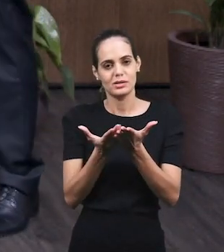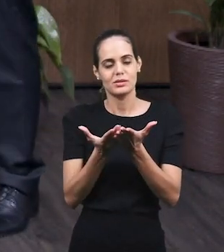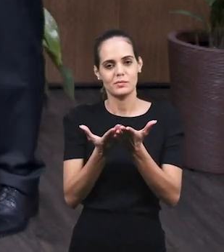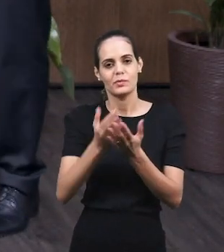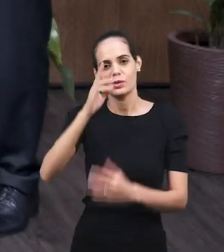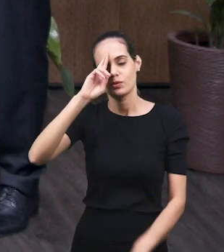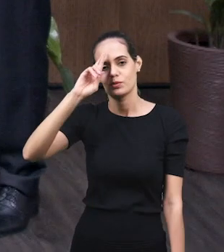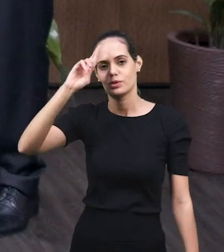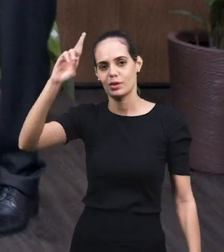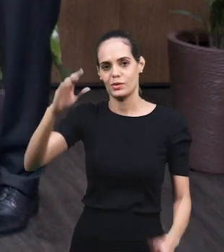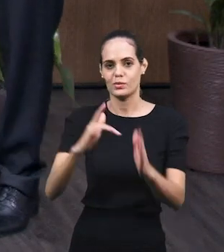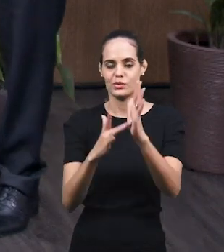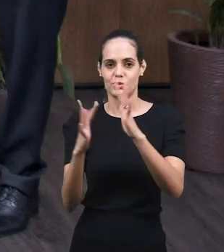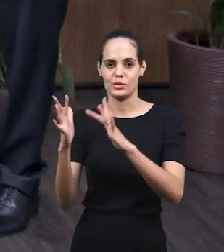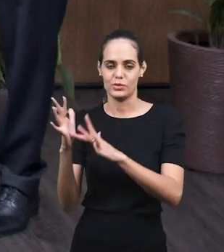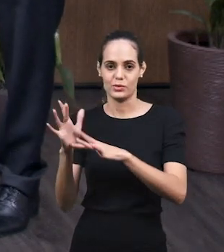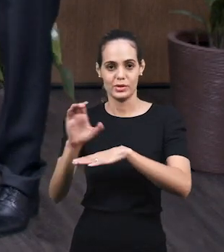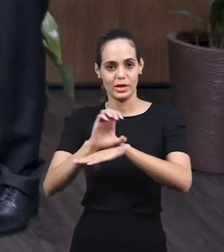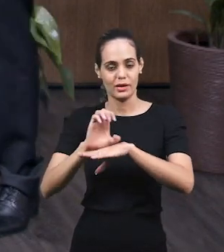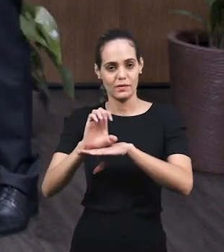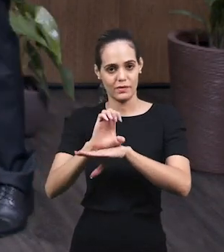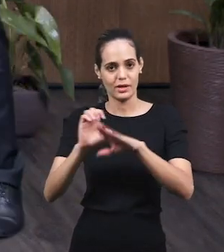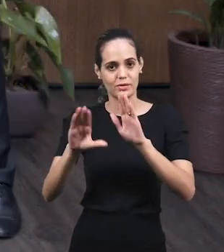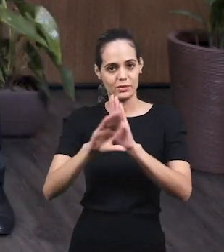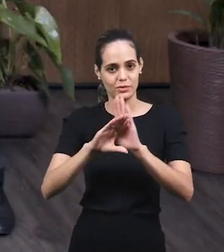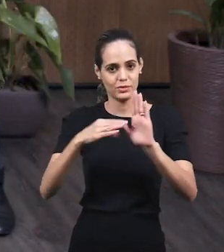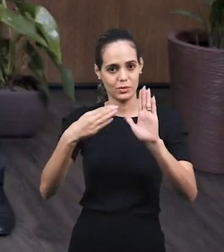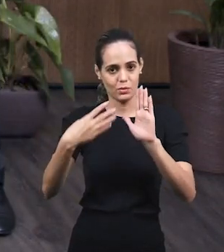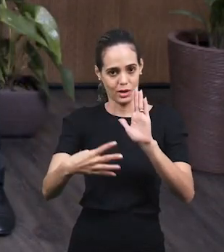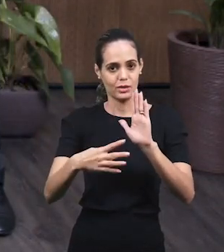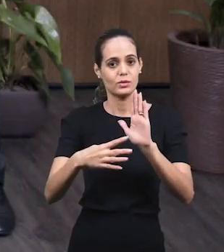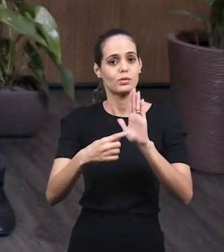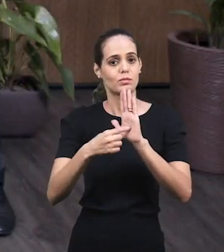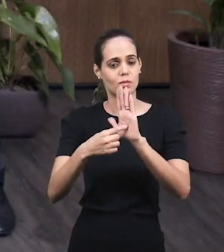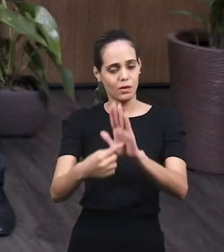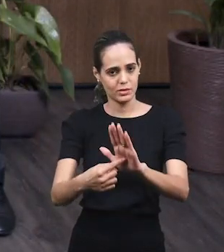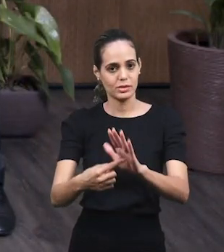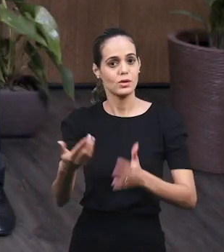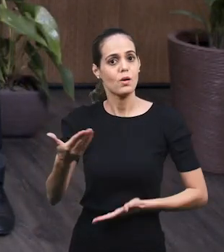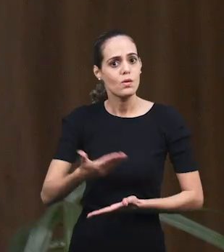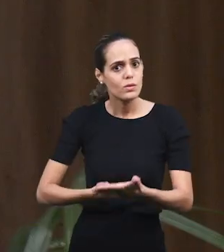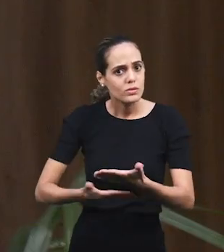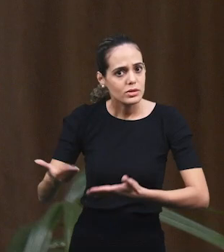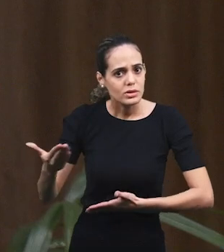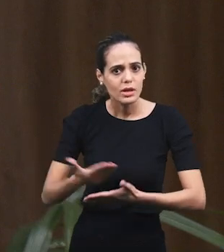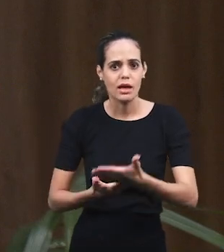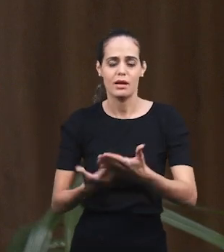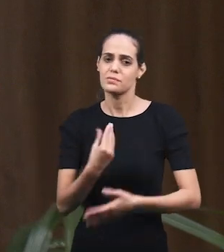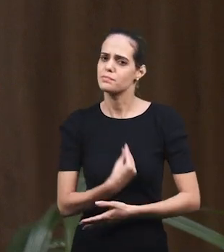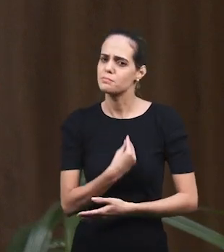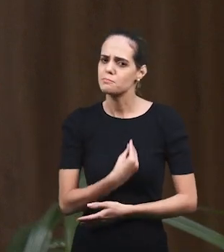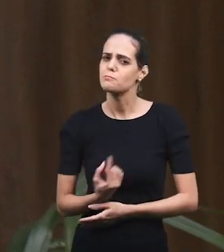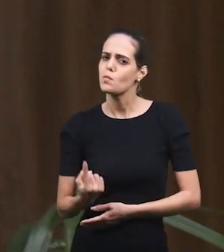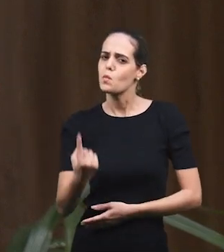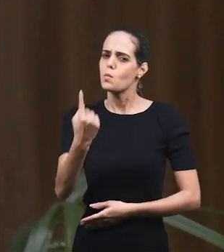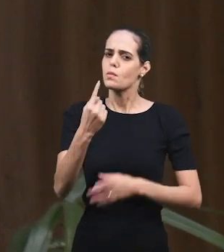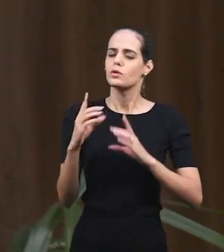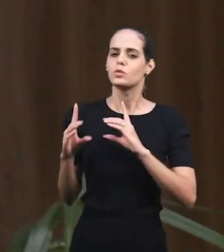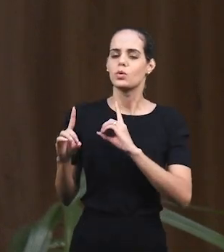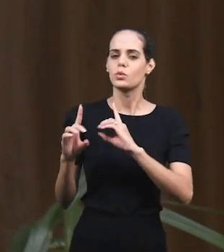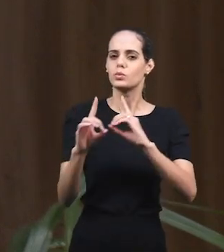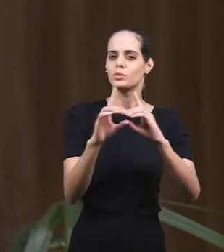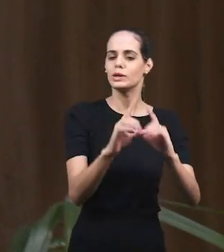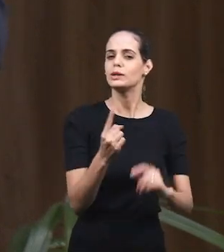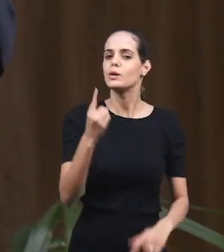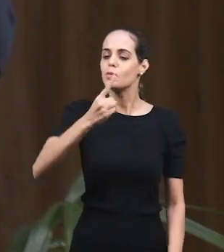Saint-Esprit, les chrétiens en Jésus, comme voici, qu'on en voit en Éphésiens chapitre 4, versets 3-4,